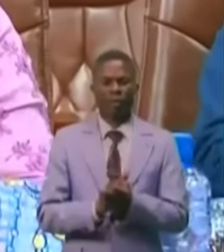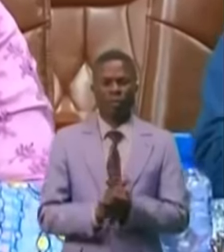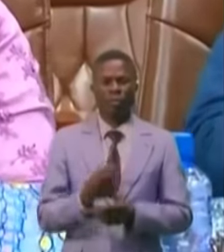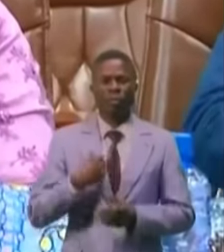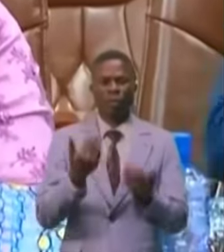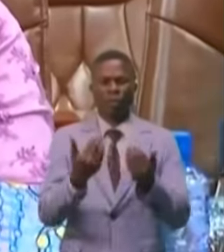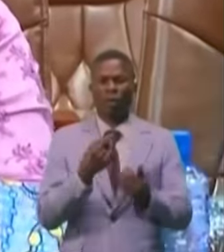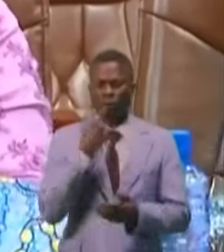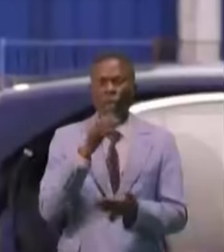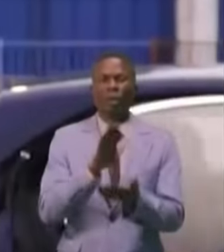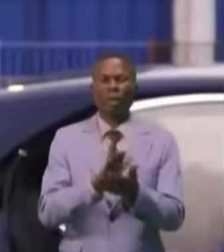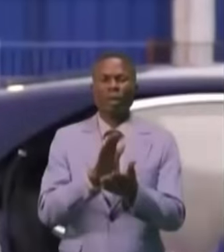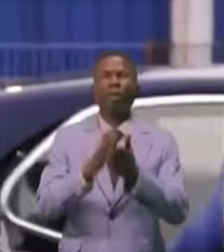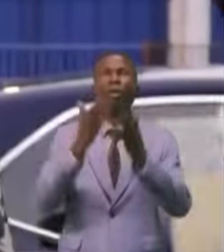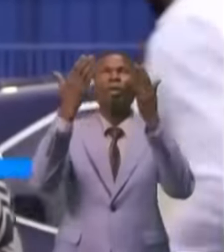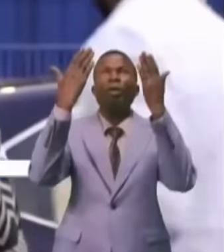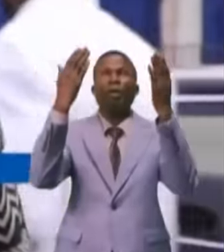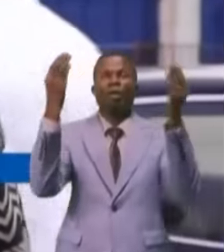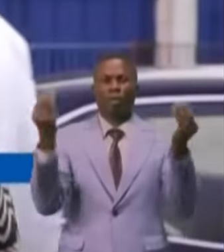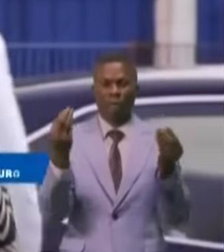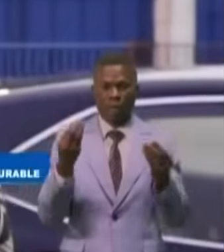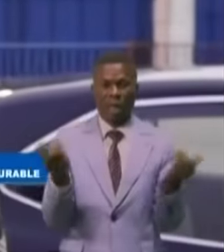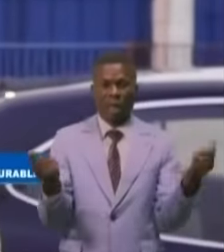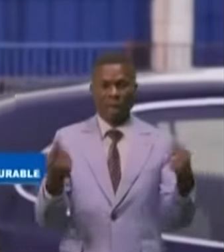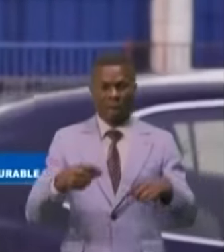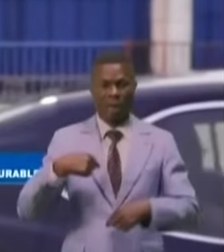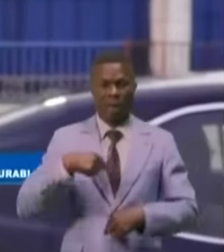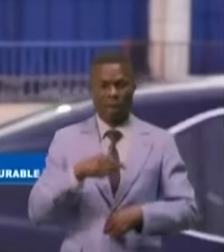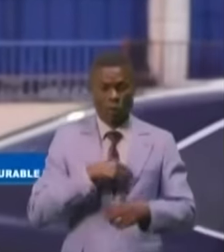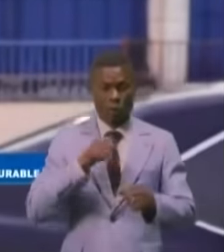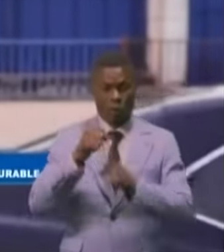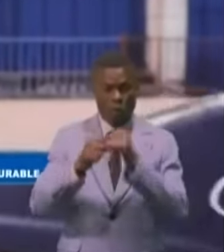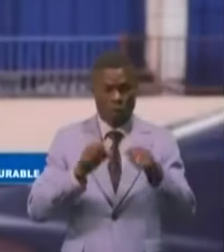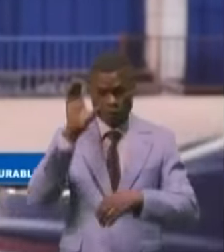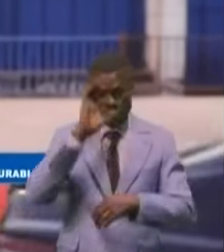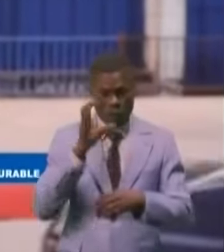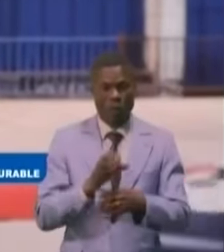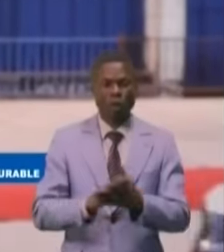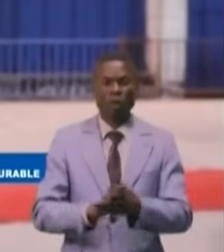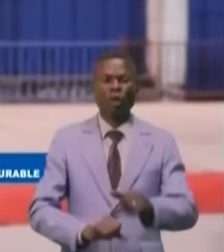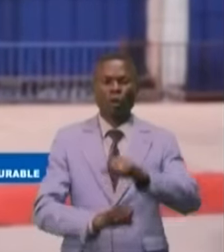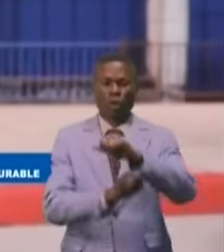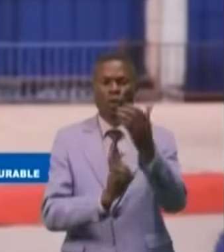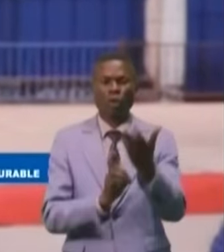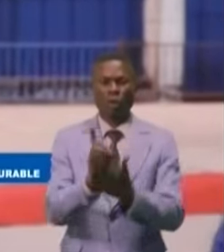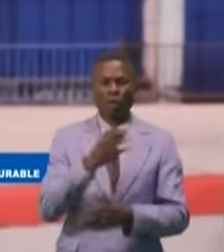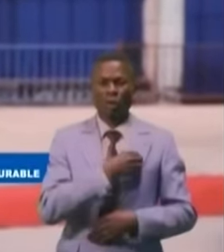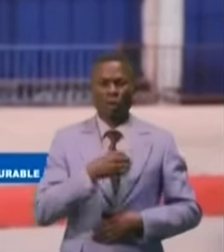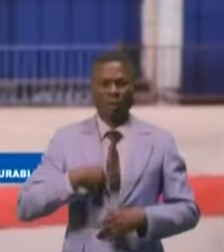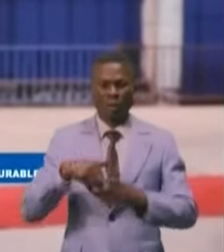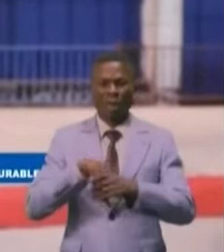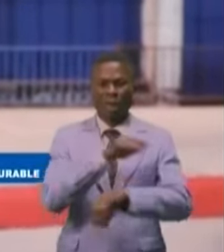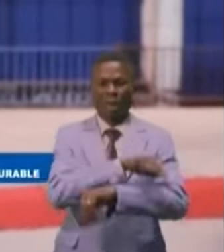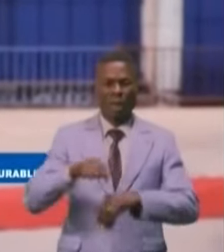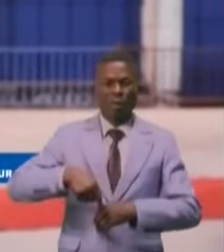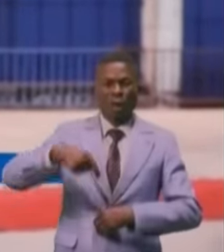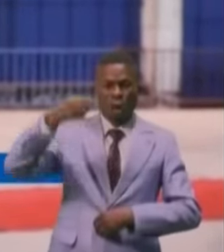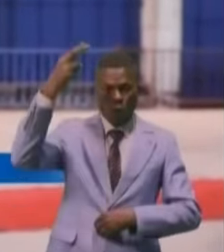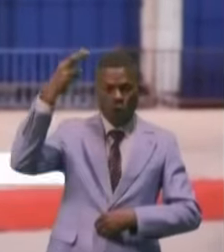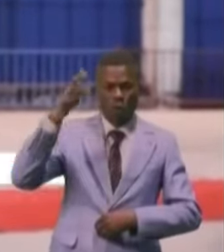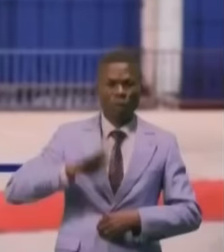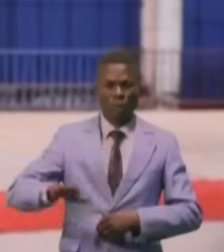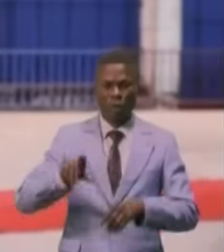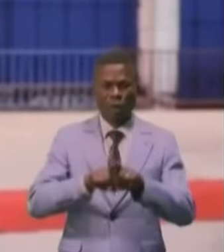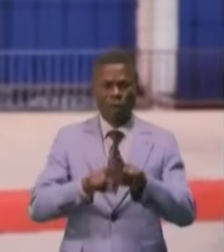d'abord rendre grâce à Dieu parce que par moments, lorsque nous nous battions pour la promotion des droits des femmes dans les instances de prise de décision, c'était un peu comme de